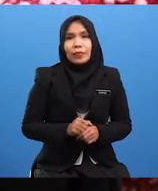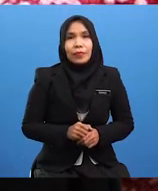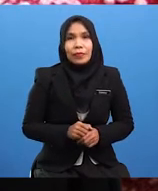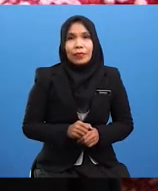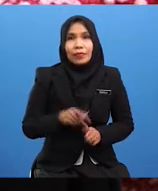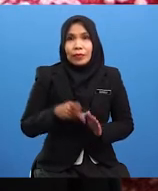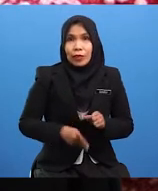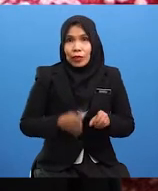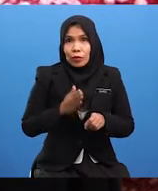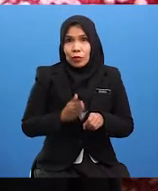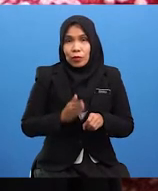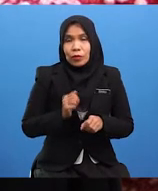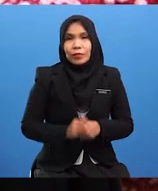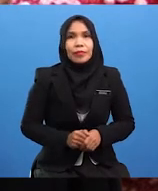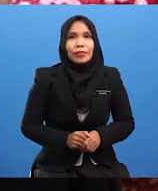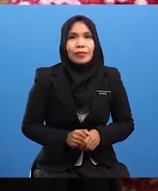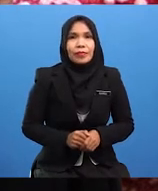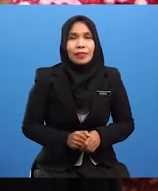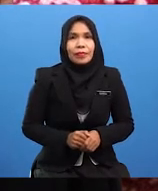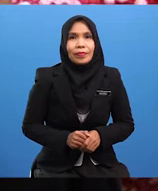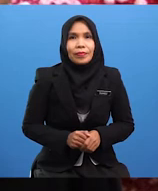kepingan kaca atau cermin,